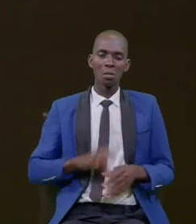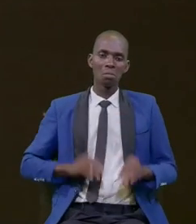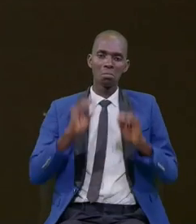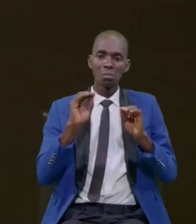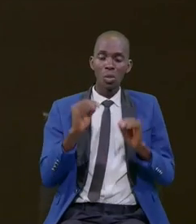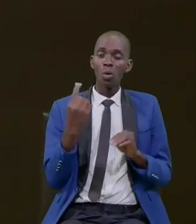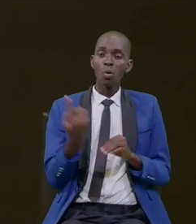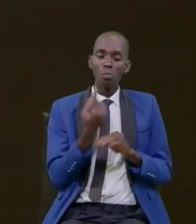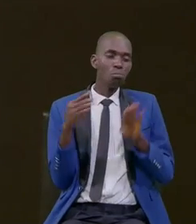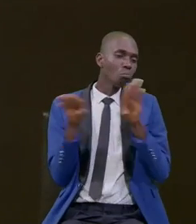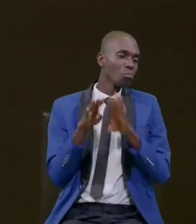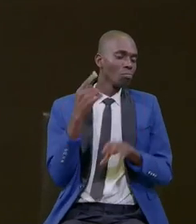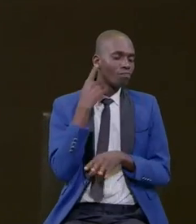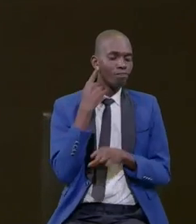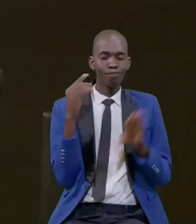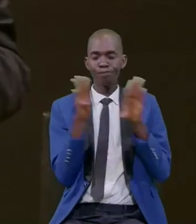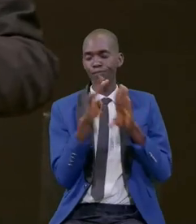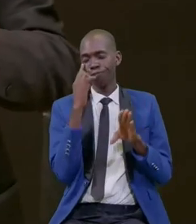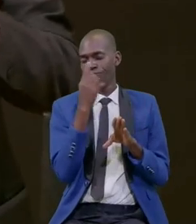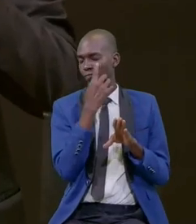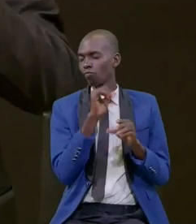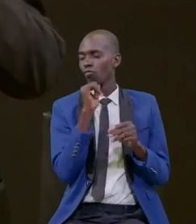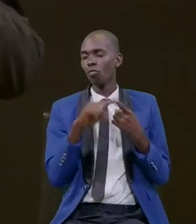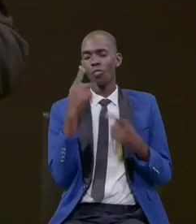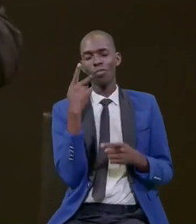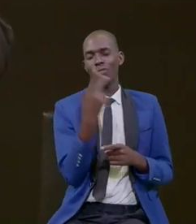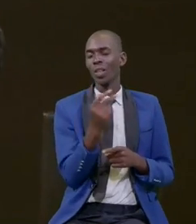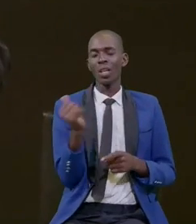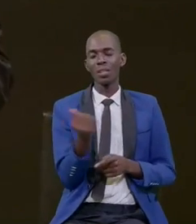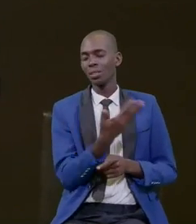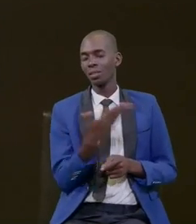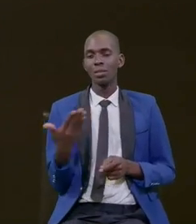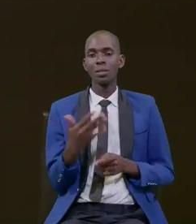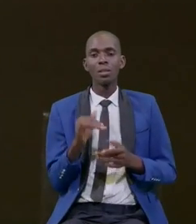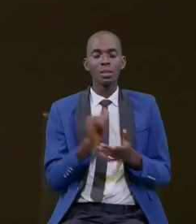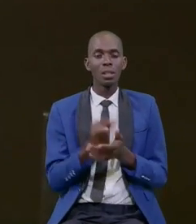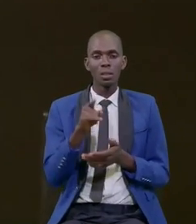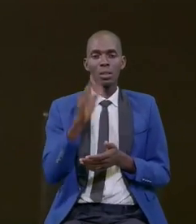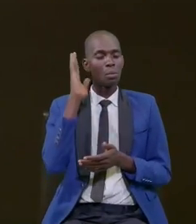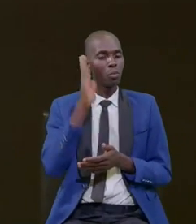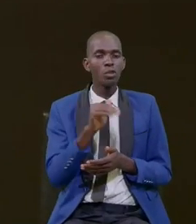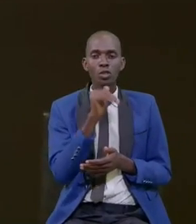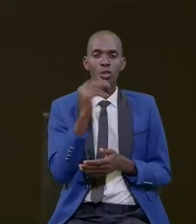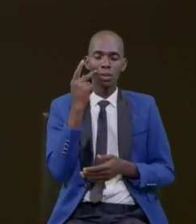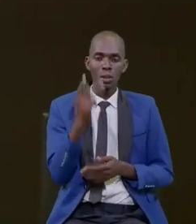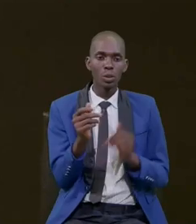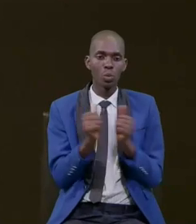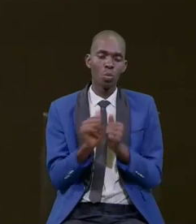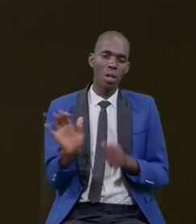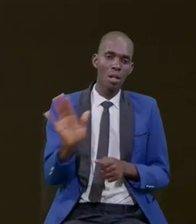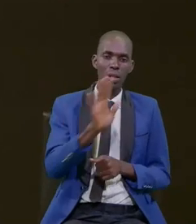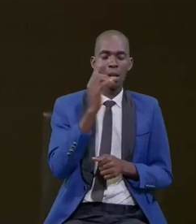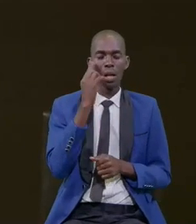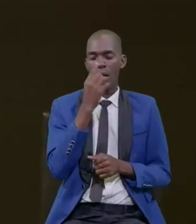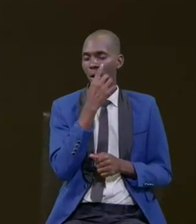oreilles, ils ont fermé leurs yeux de peur qu'ils ne voient de leurs yeux. Qu'ils n'entendent